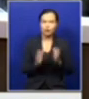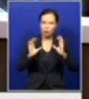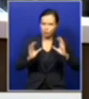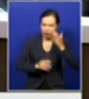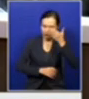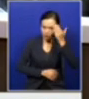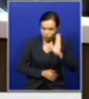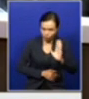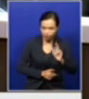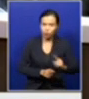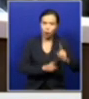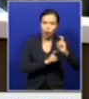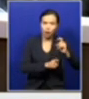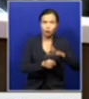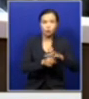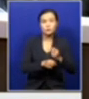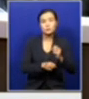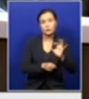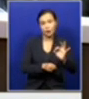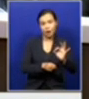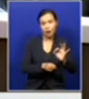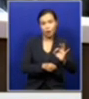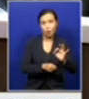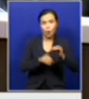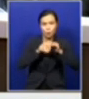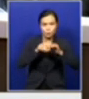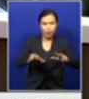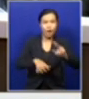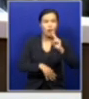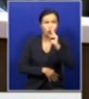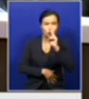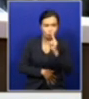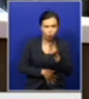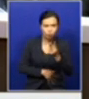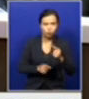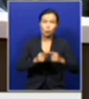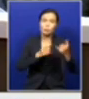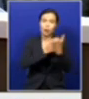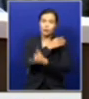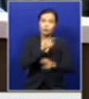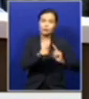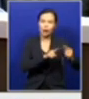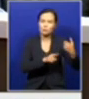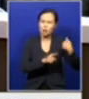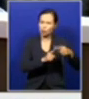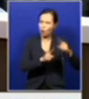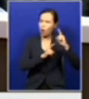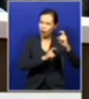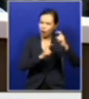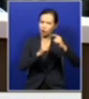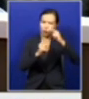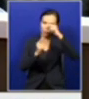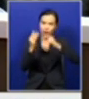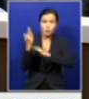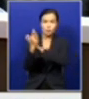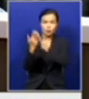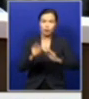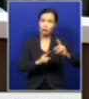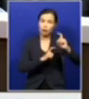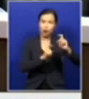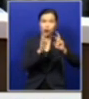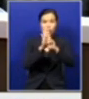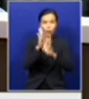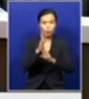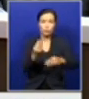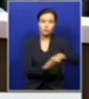ยังมีความเสี่ยงที่โควิด -19 จะกลับมาแพร่ระบาดอีกระลอกในหลายประเทศยังมีความเสี่ยงภายในประเทศแล้วก็มีความเสี่ยงในระบบเศรษ